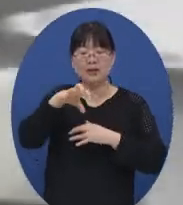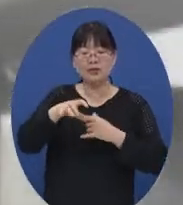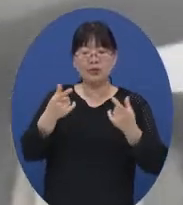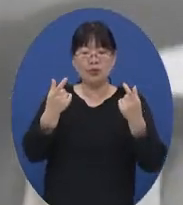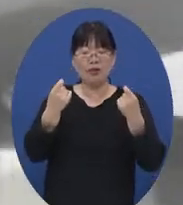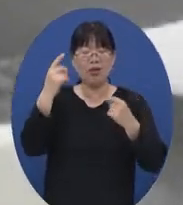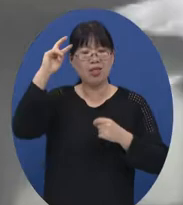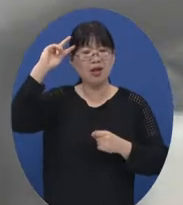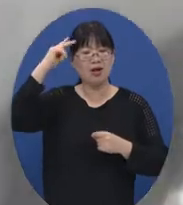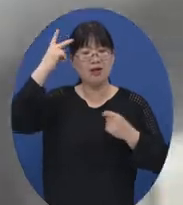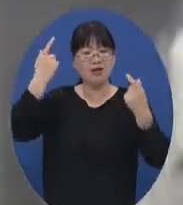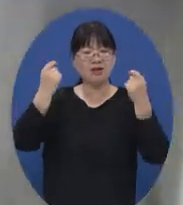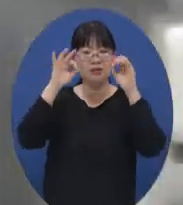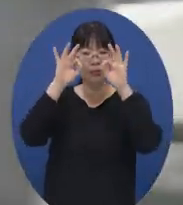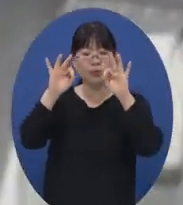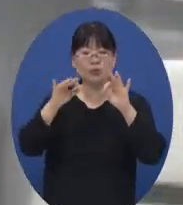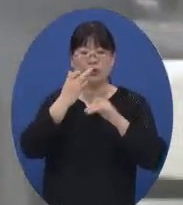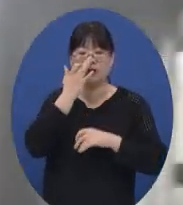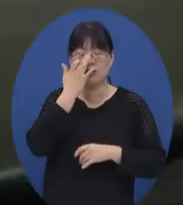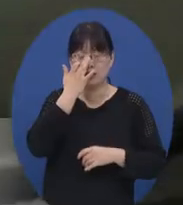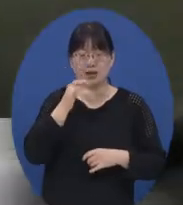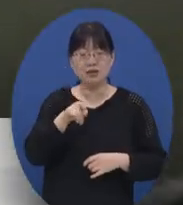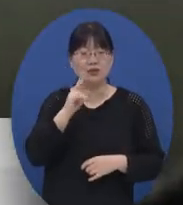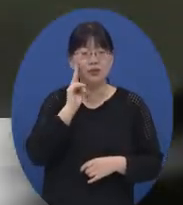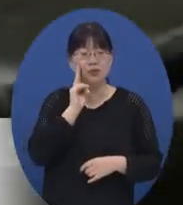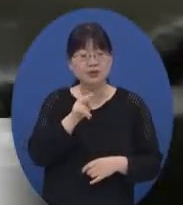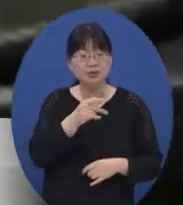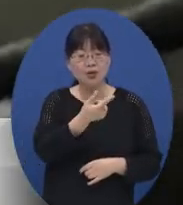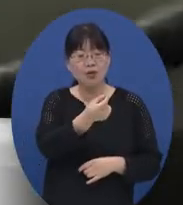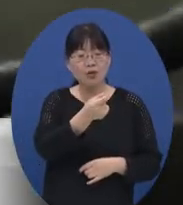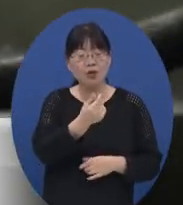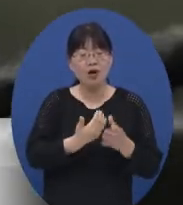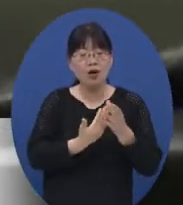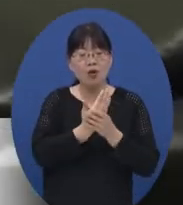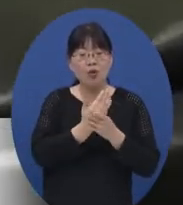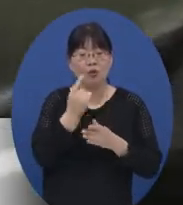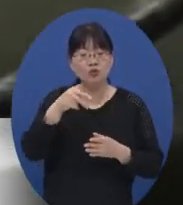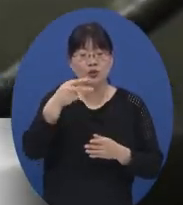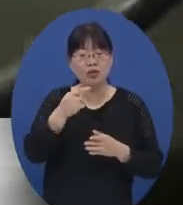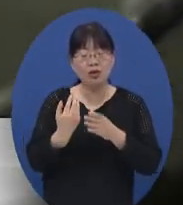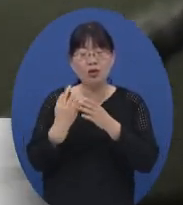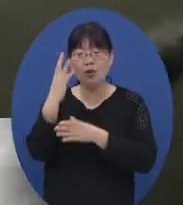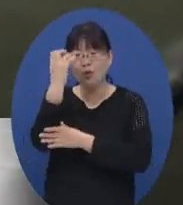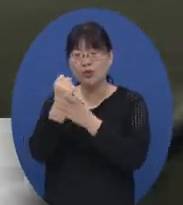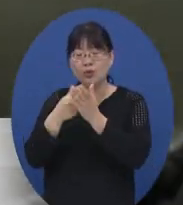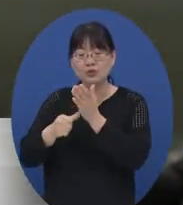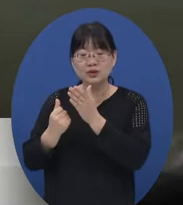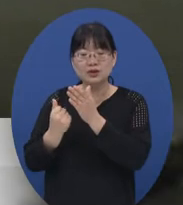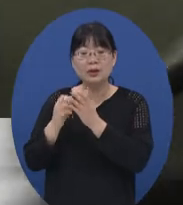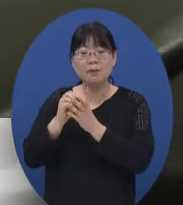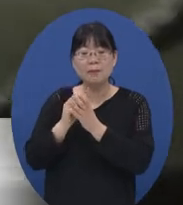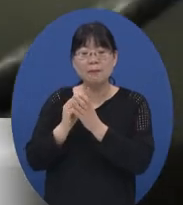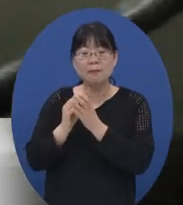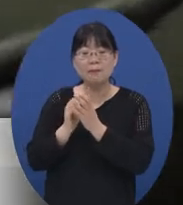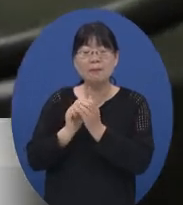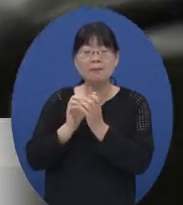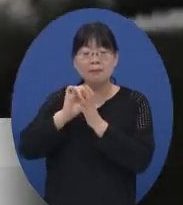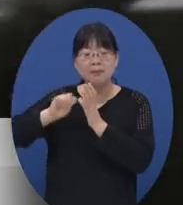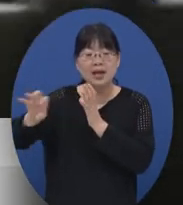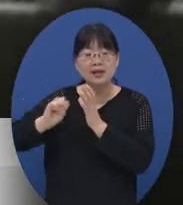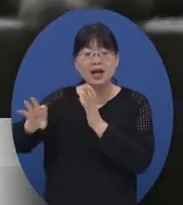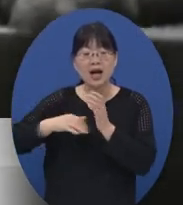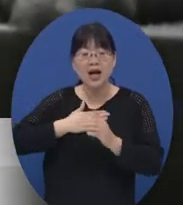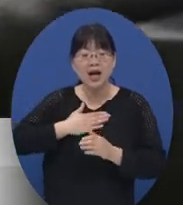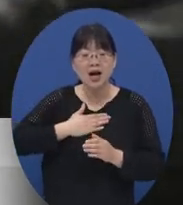화재 현장인 듯 착각이 들 정도입니다. 네, 이게 너무 심해, 너무 심한데요, 나오는 게. 아니, 여기다